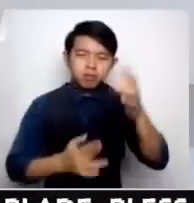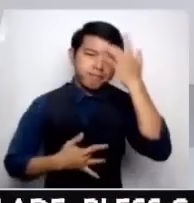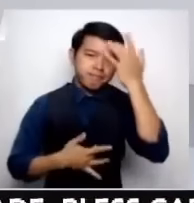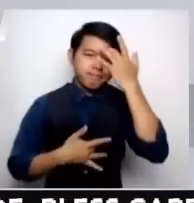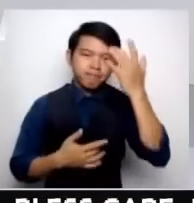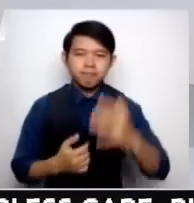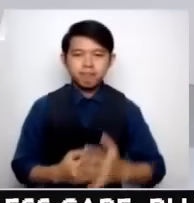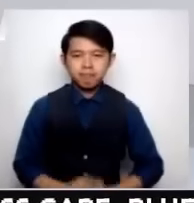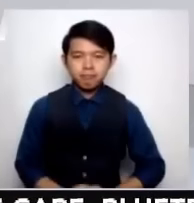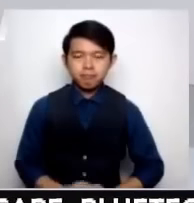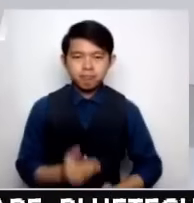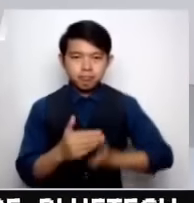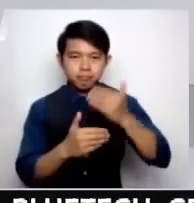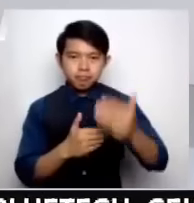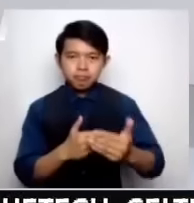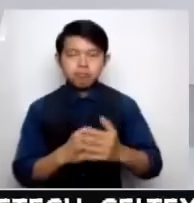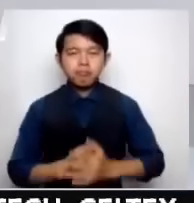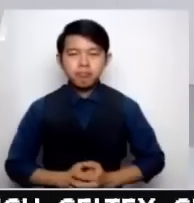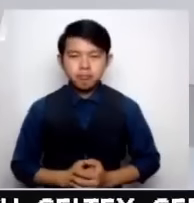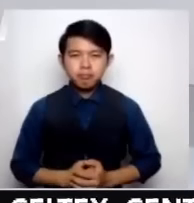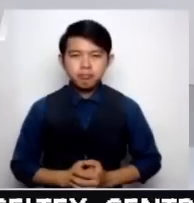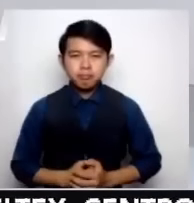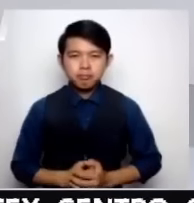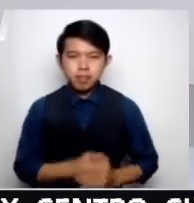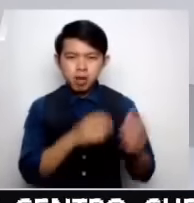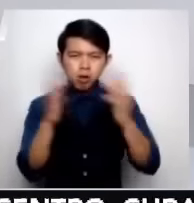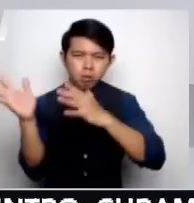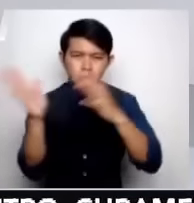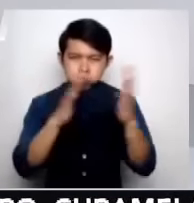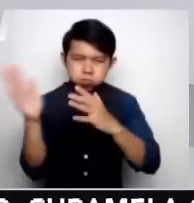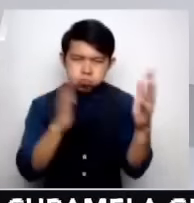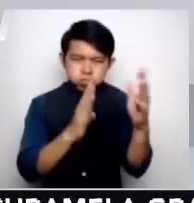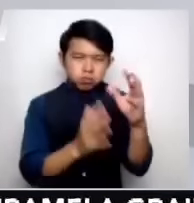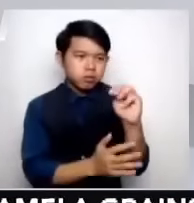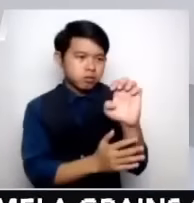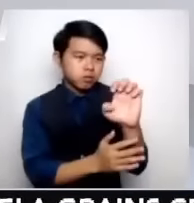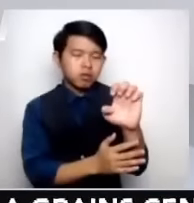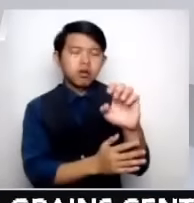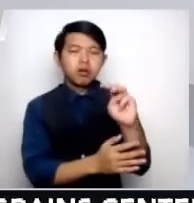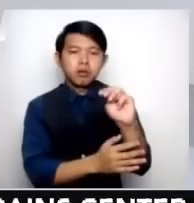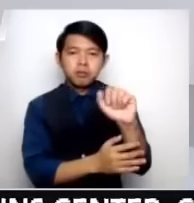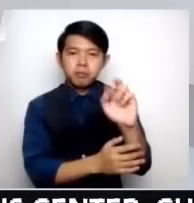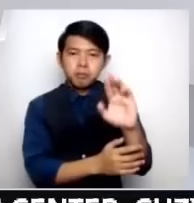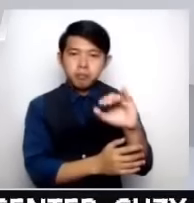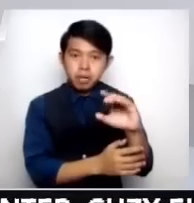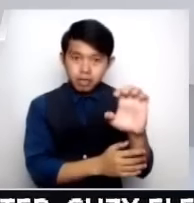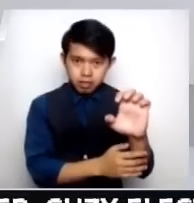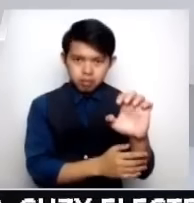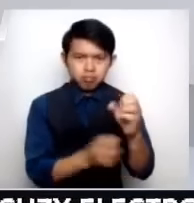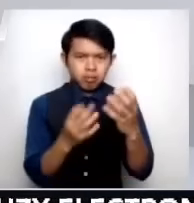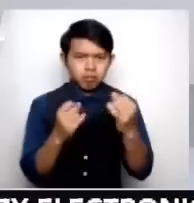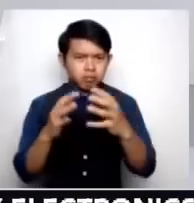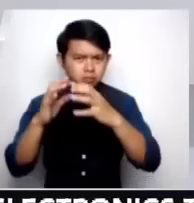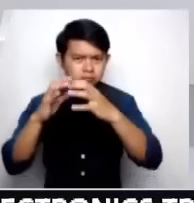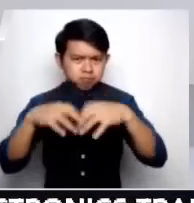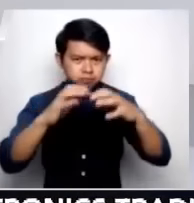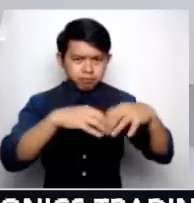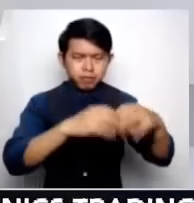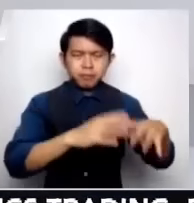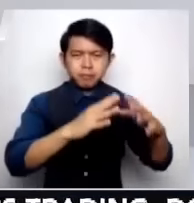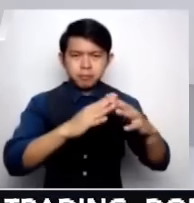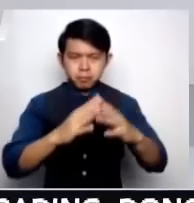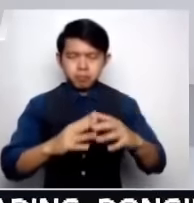Matapos mag-landfall ng 2 beses, winasak ng bagyong Marce ang ilang bahay at istruktura sa Cagayan. Kinagupit din ng bagyo ang ilang